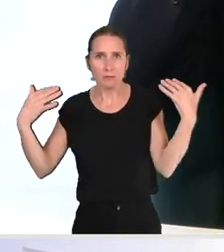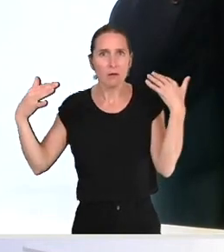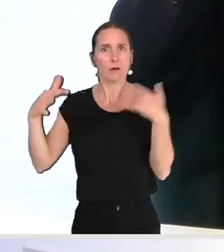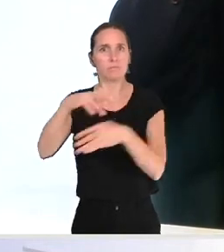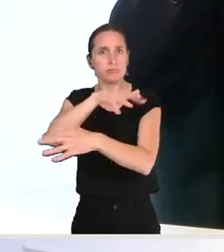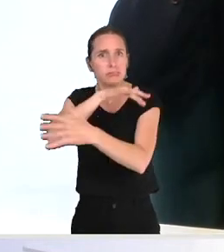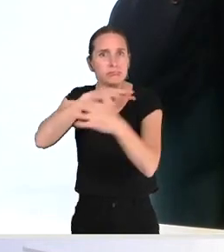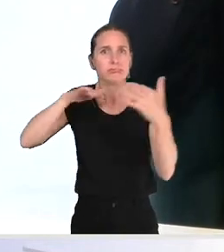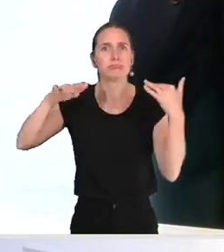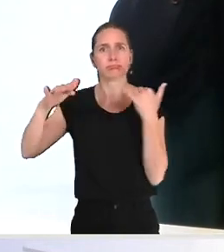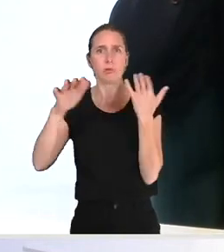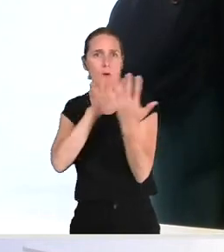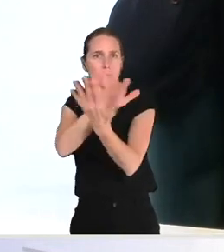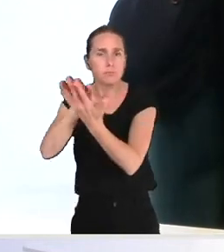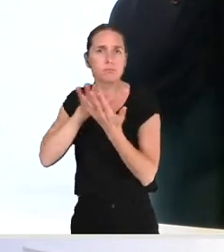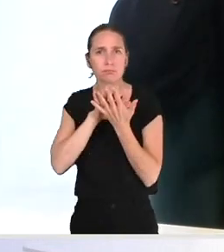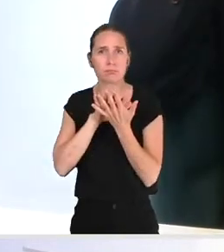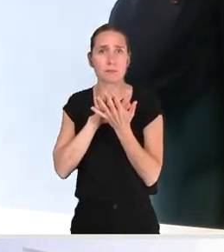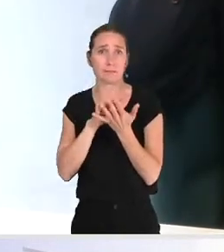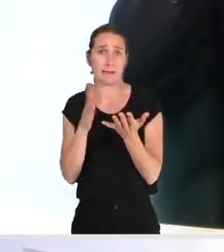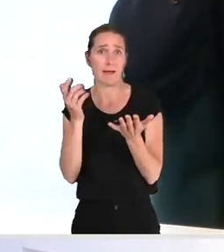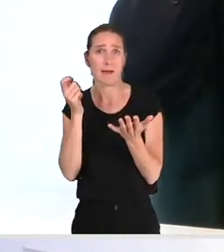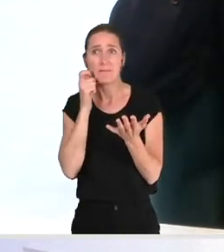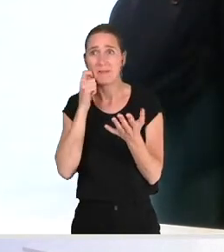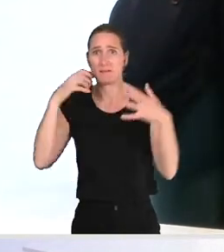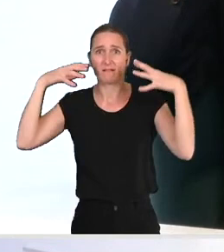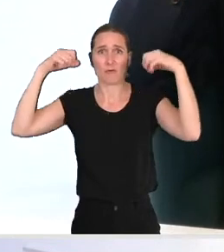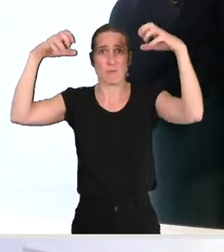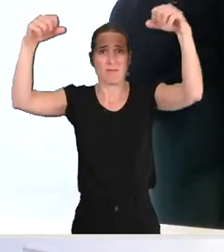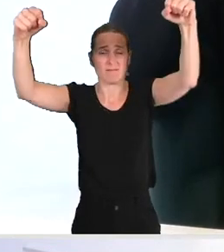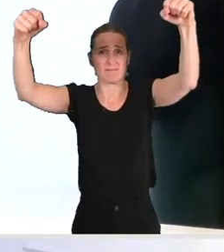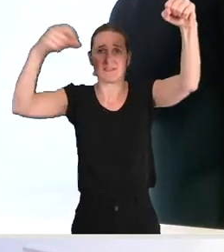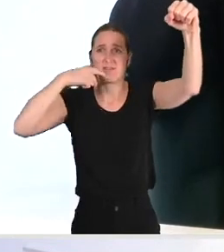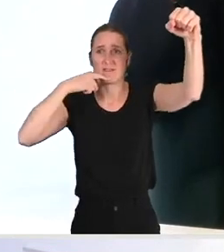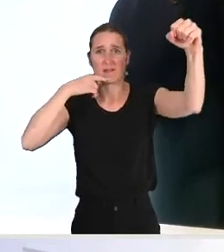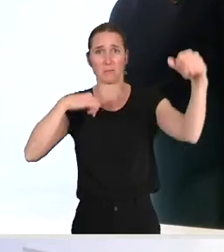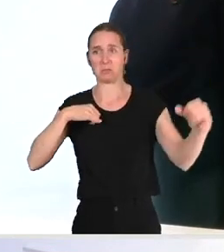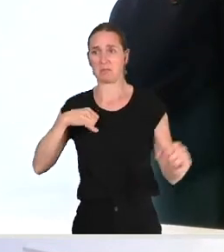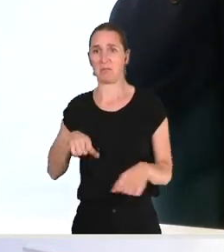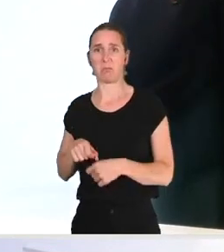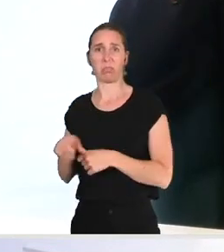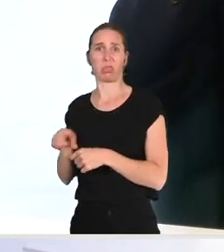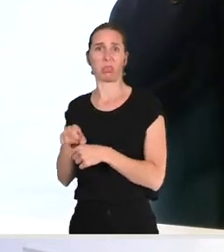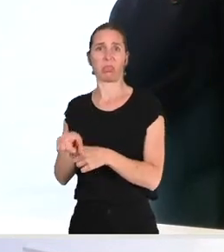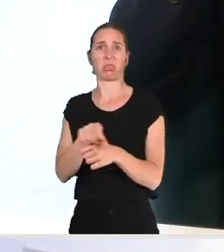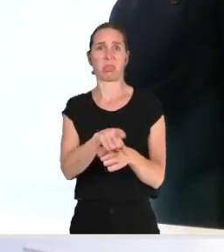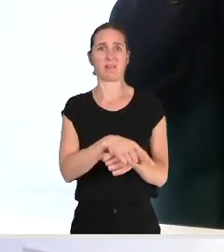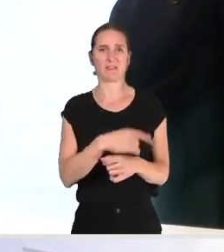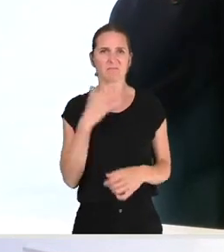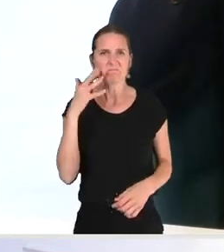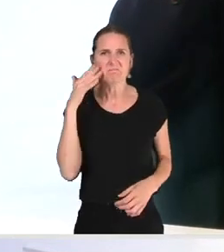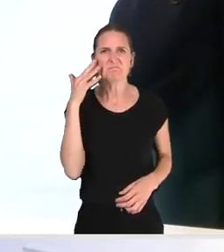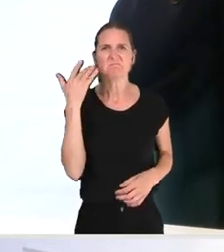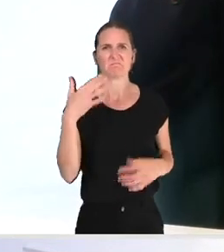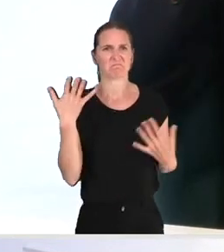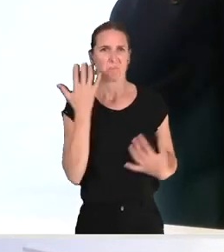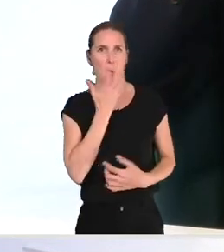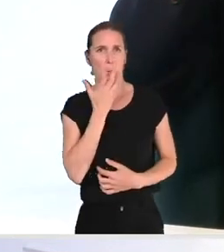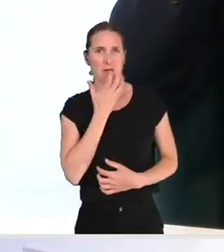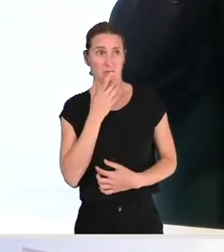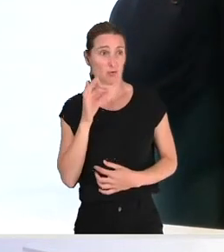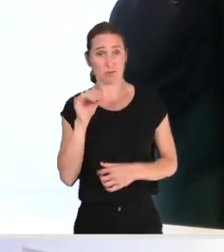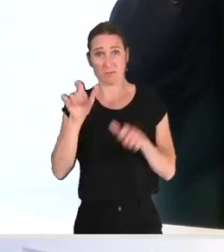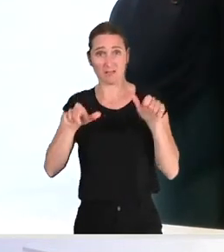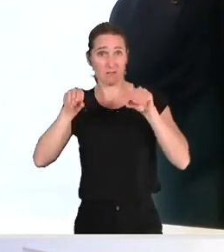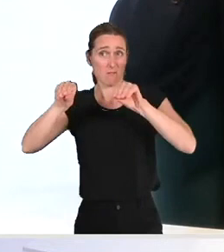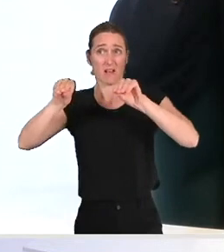bâtiments qui, plongés dans le noir, deviennent des pissotières sous les regards dépités des commerçants, et c'est eux qui le disent. On ne peut que le regretter.